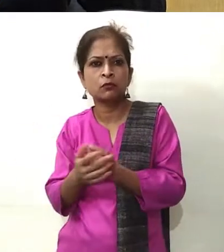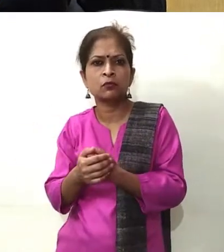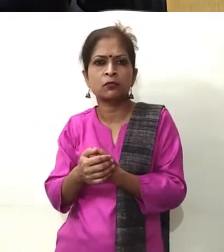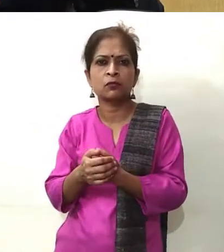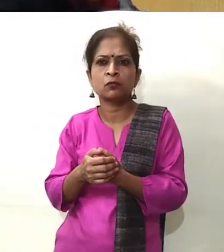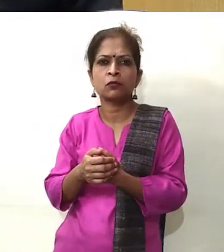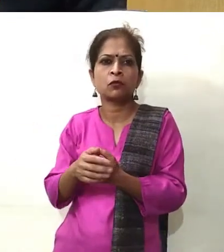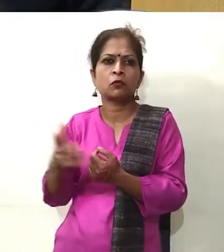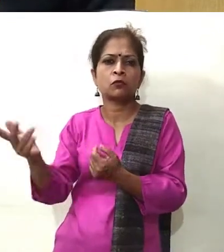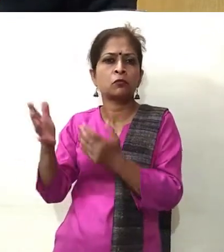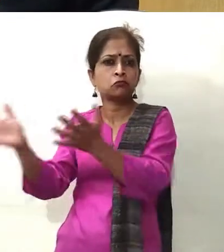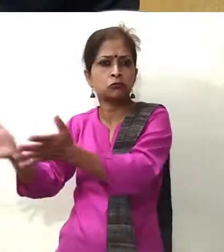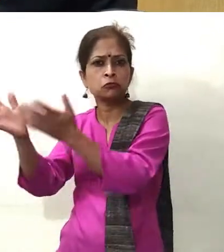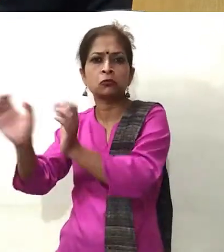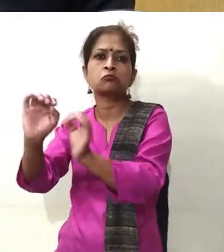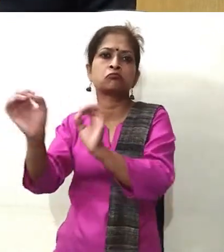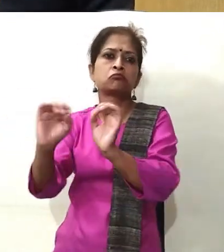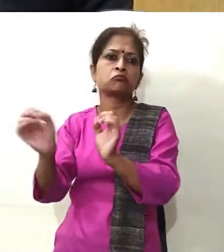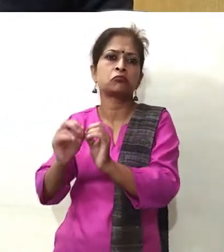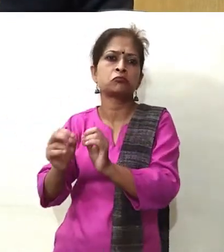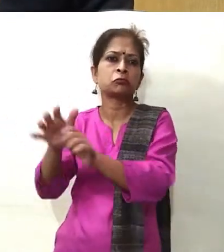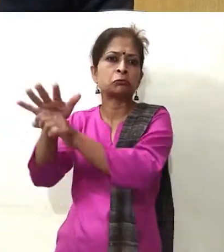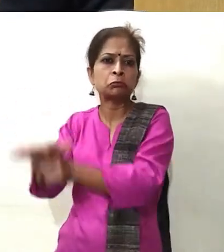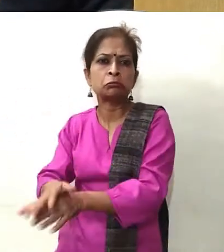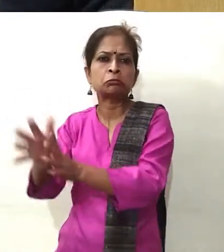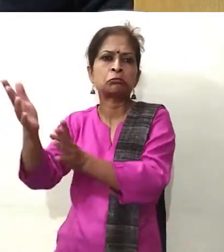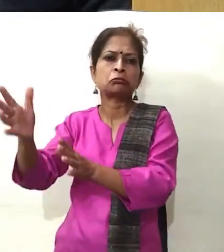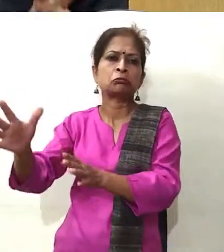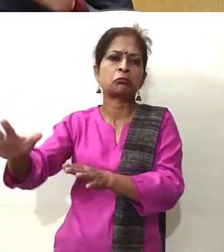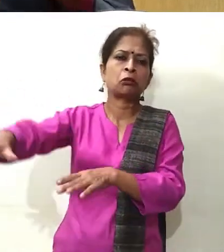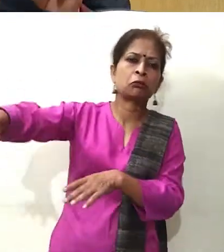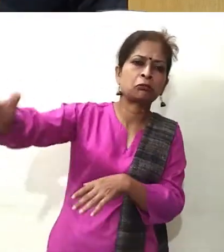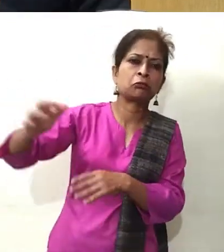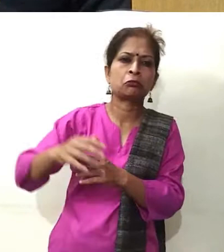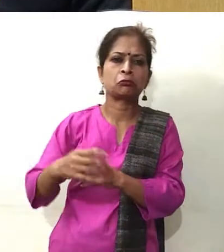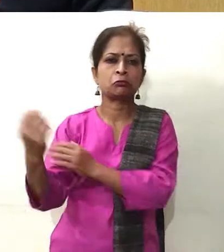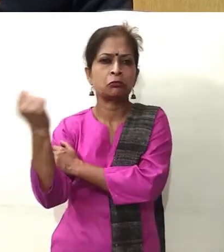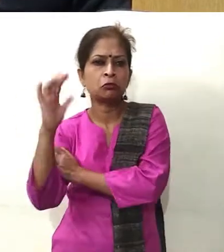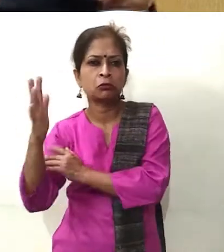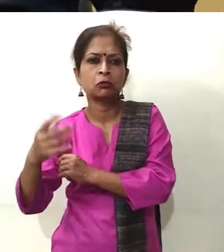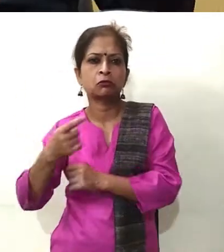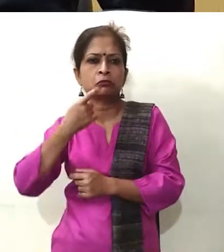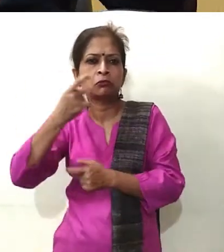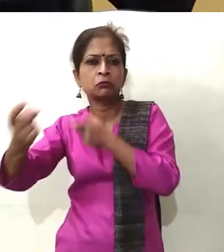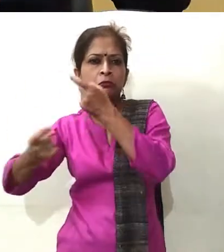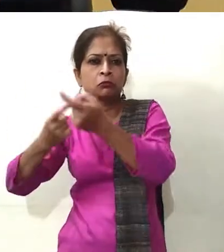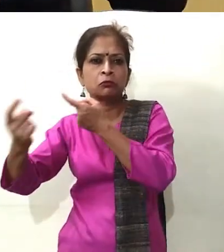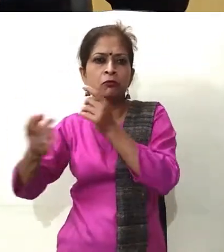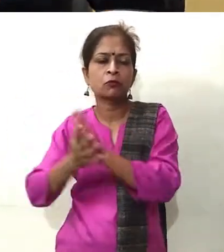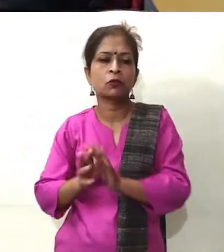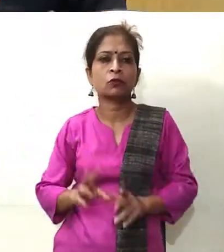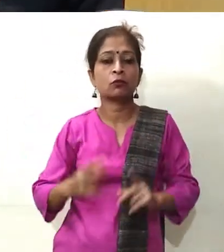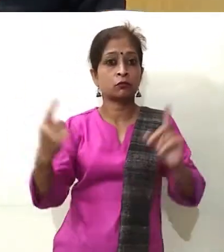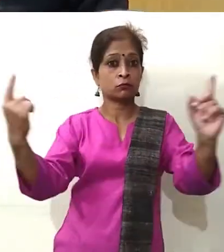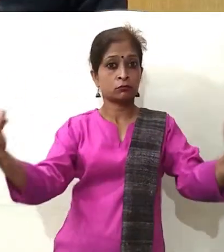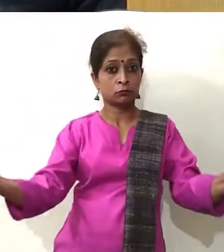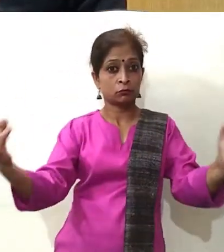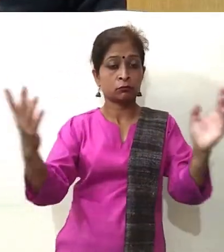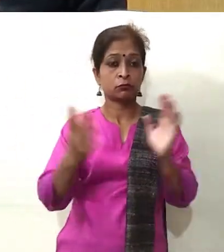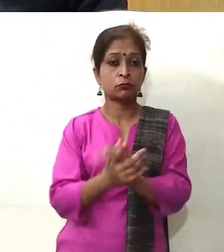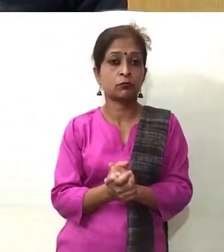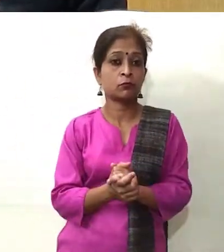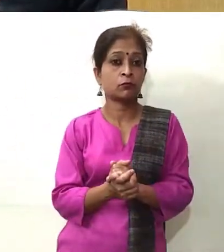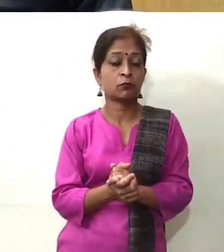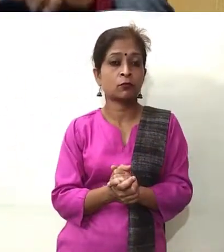सूचक है, तो वो हमेशा हतोत्साहित करते रहते हैं। ठीक है, दोनों में फर्क ये भी था। कर्ण पर्व में दोनों सामने खड़े हो गए